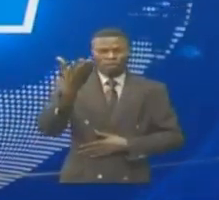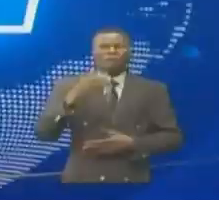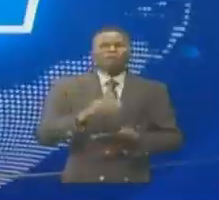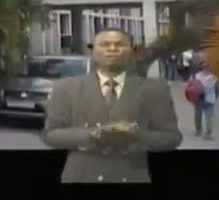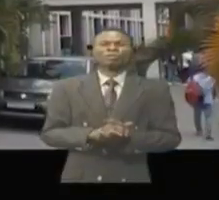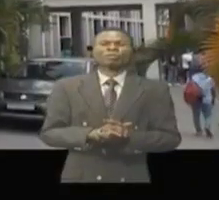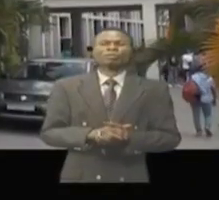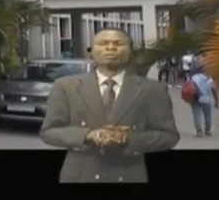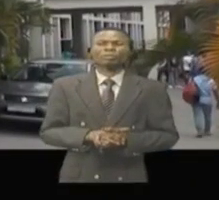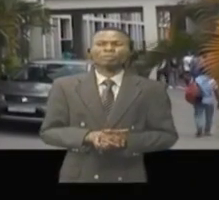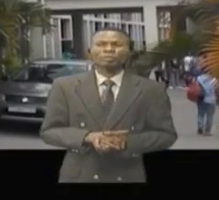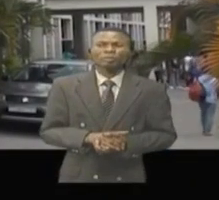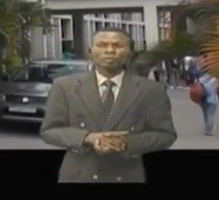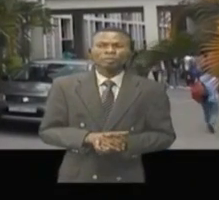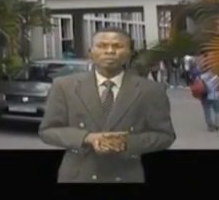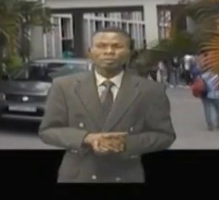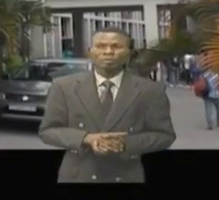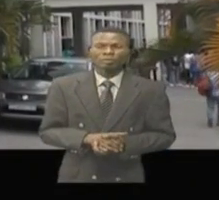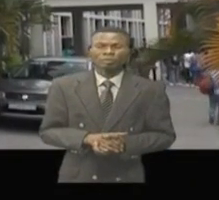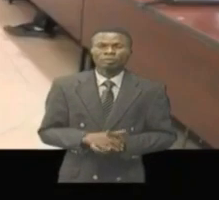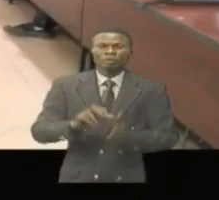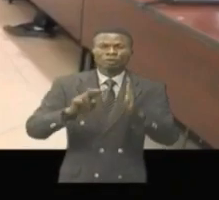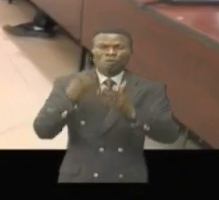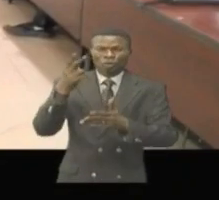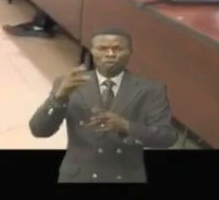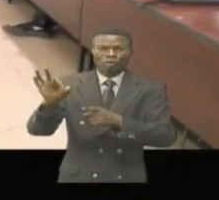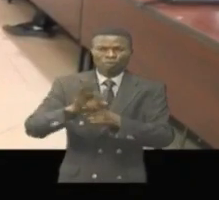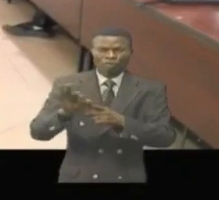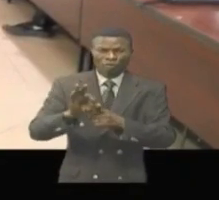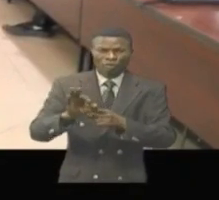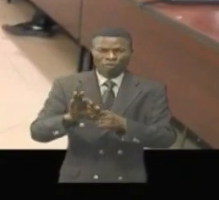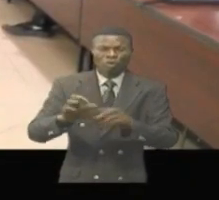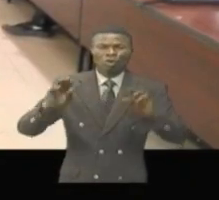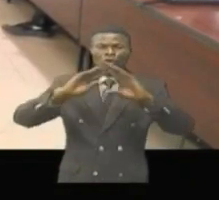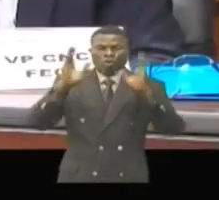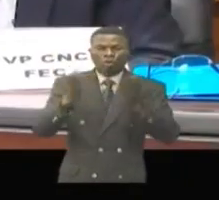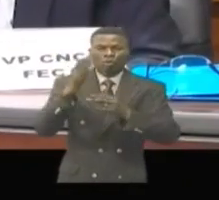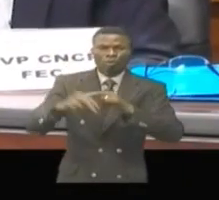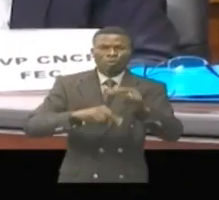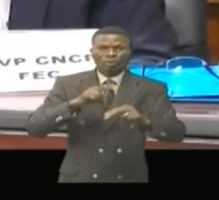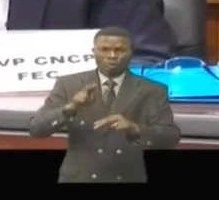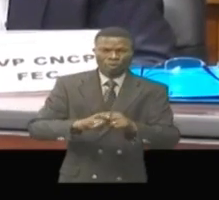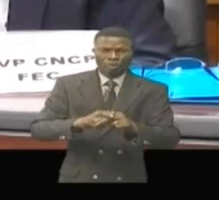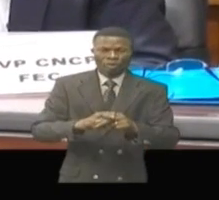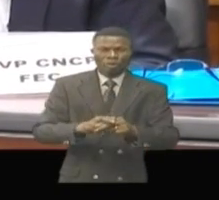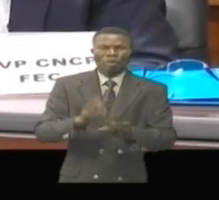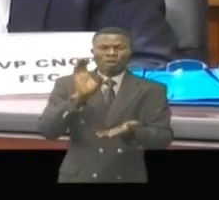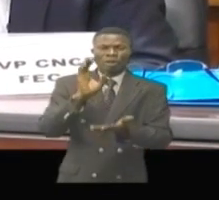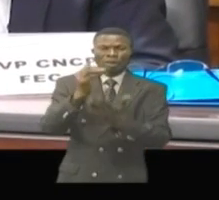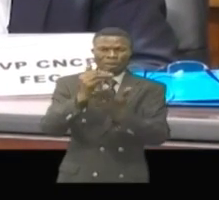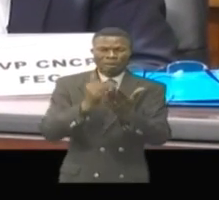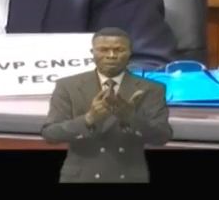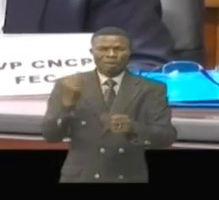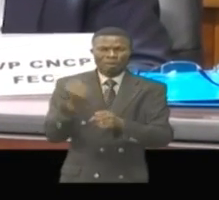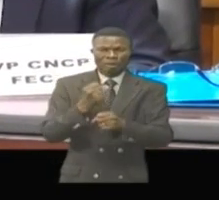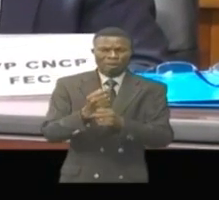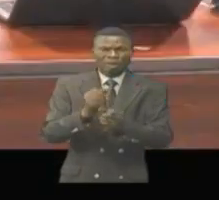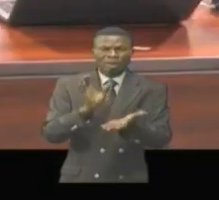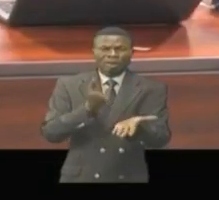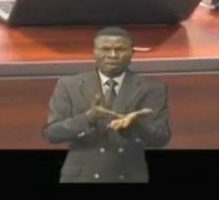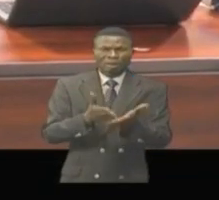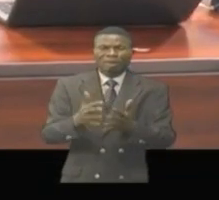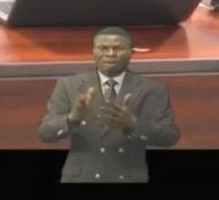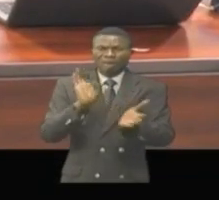reportage. De cette deuxième session plénière de la Commission nationale des certifications professionnelles, les